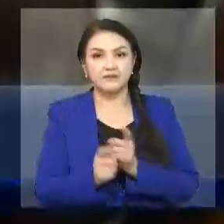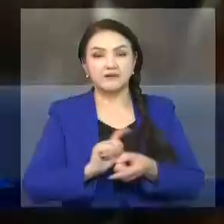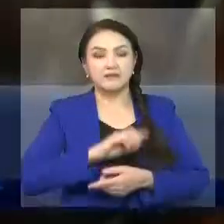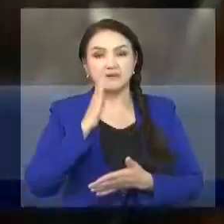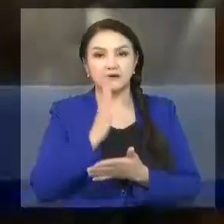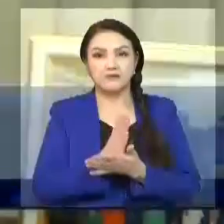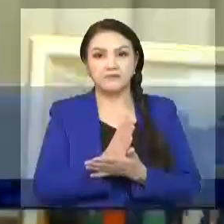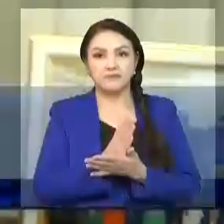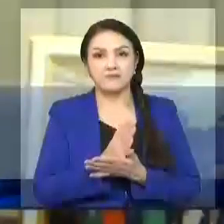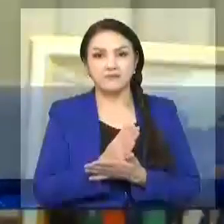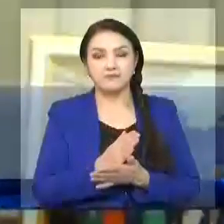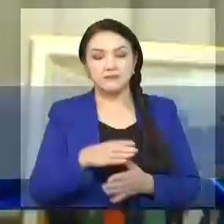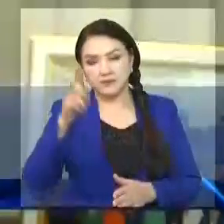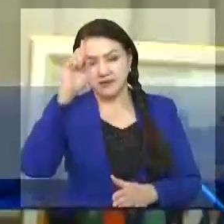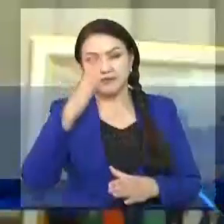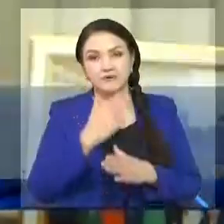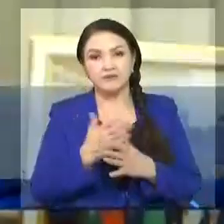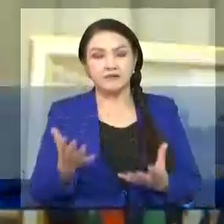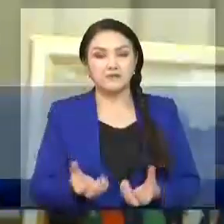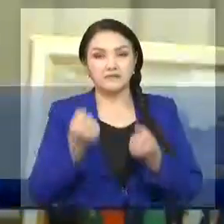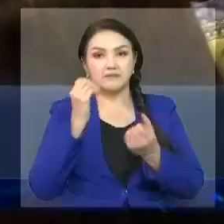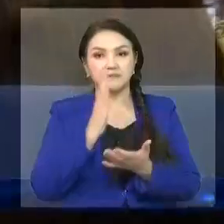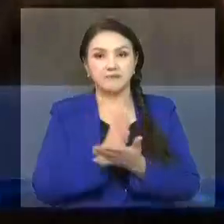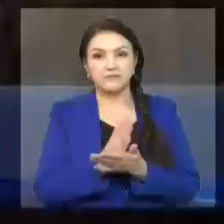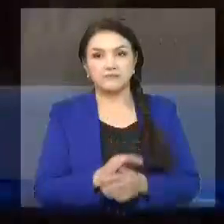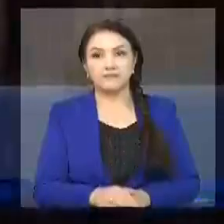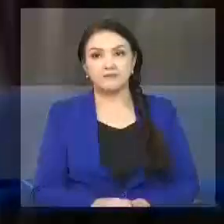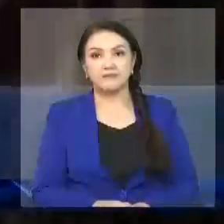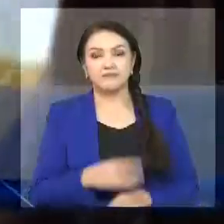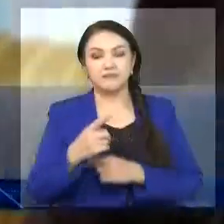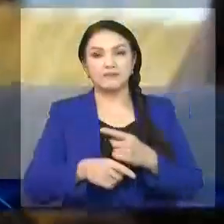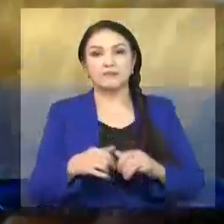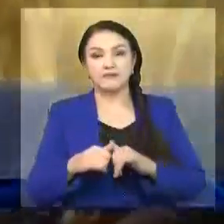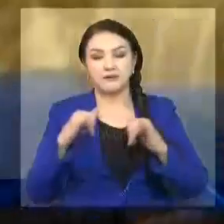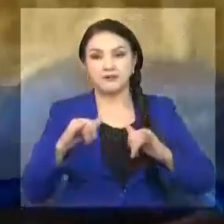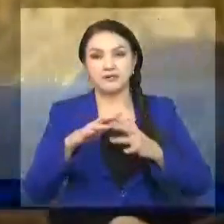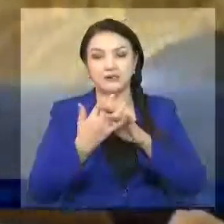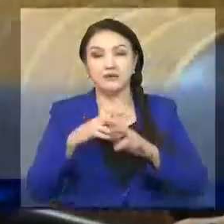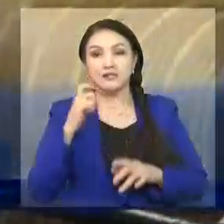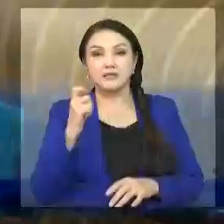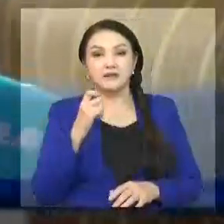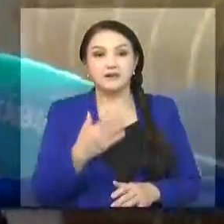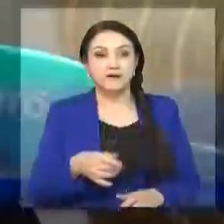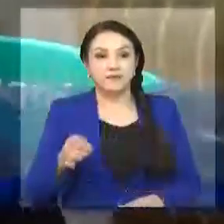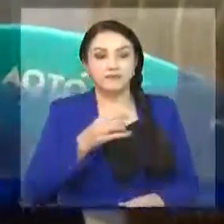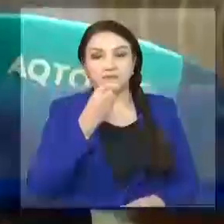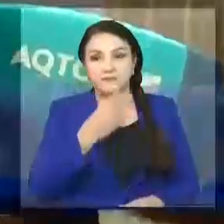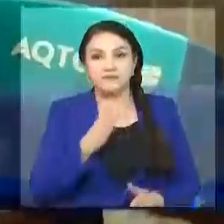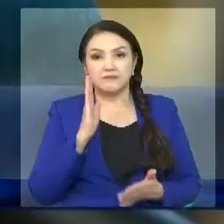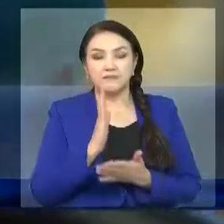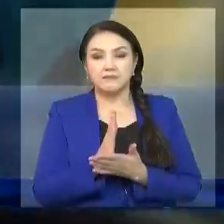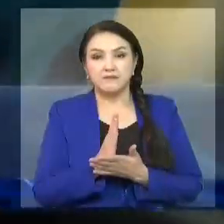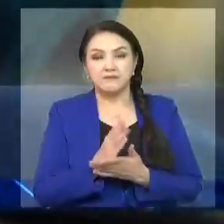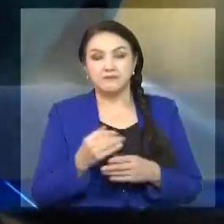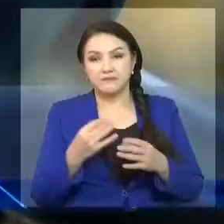есть. Господдержка. Хорошая сейчас поддержка. Перспективы дальнейшего развития сельскохозяйственной сферы региона хорошие. Имеются